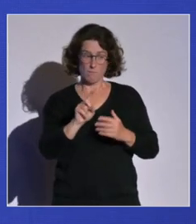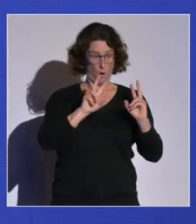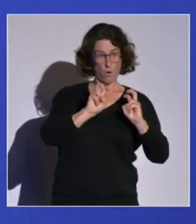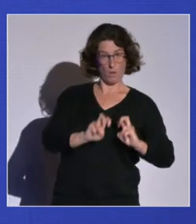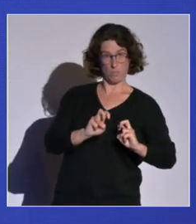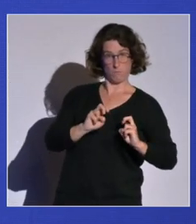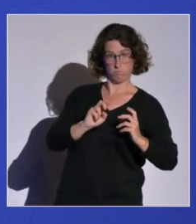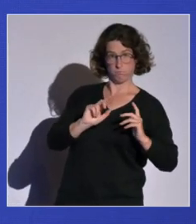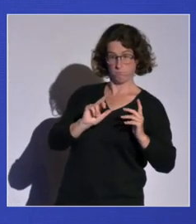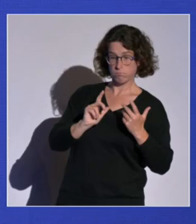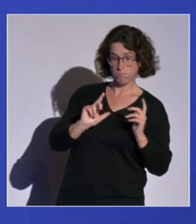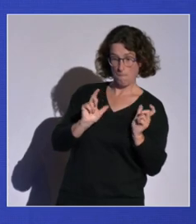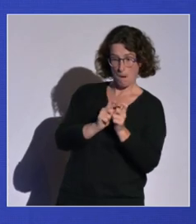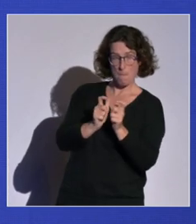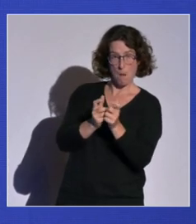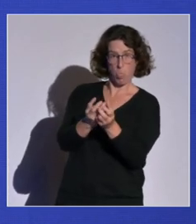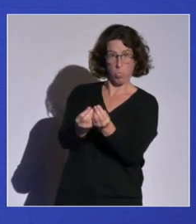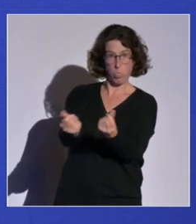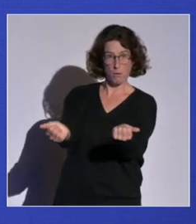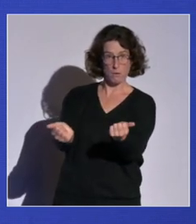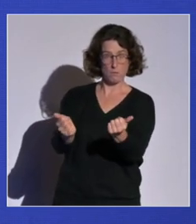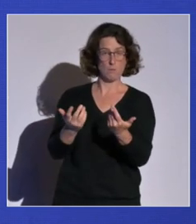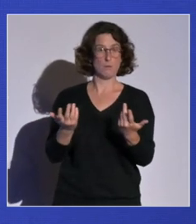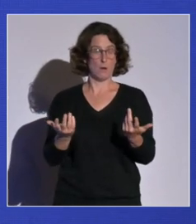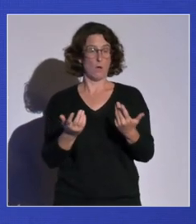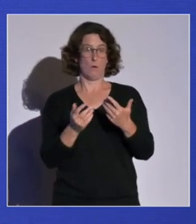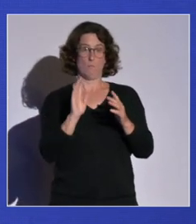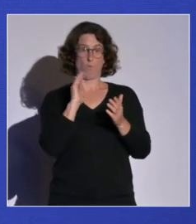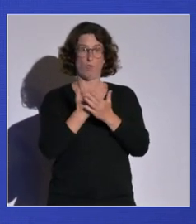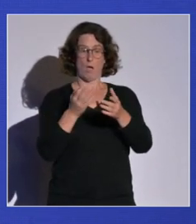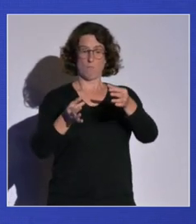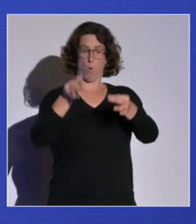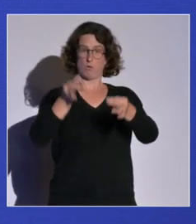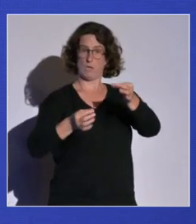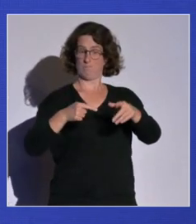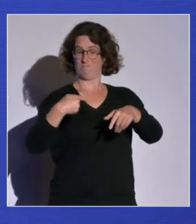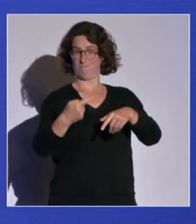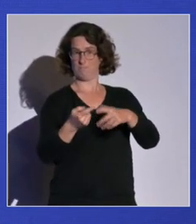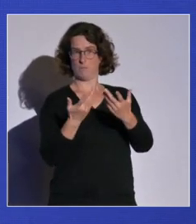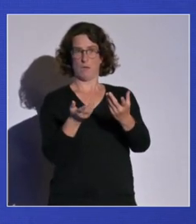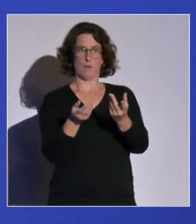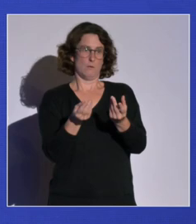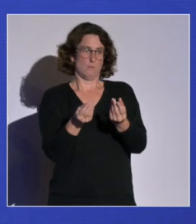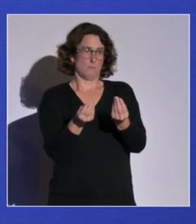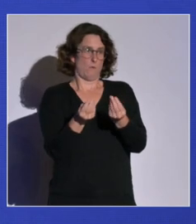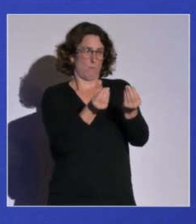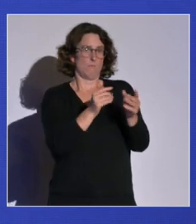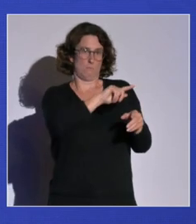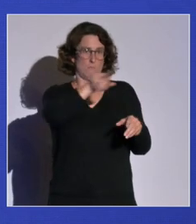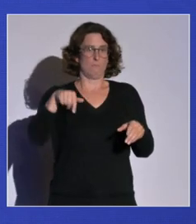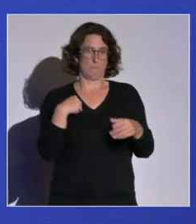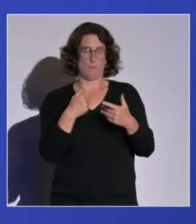finalement, c'est un moment de libération. Et j'espère qu'on va le vivre comme ça. Et la deuxième chose, quand